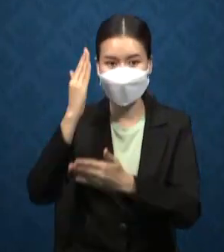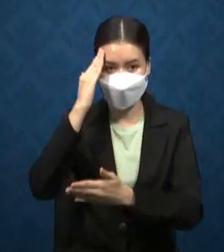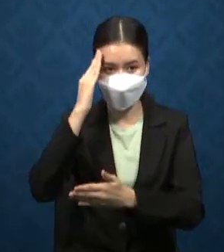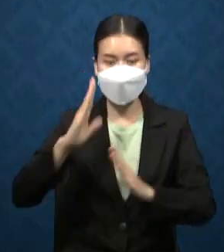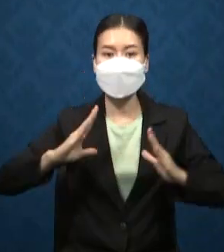ขอพัก 10นาทีครับ